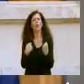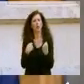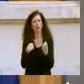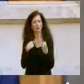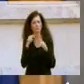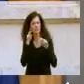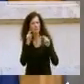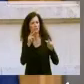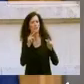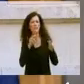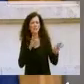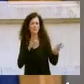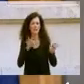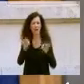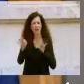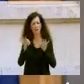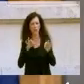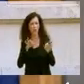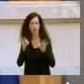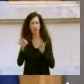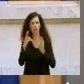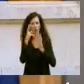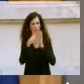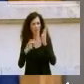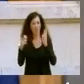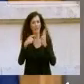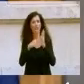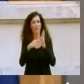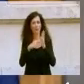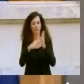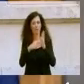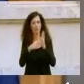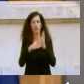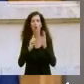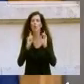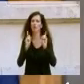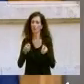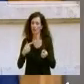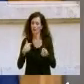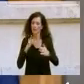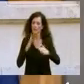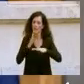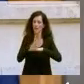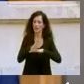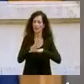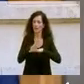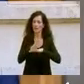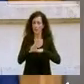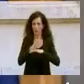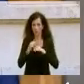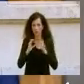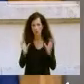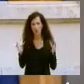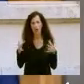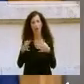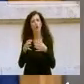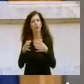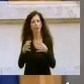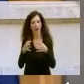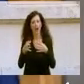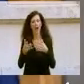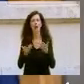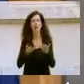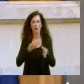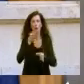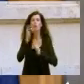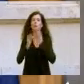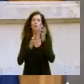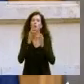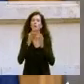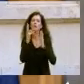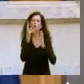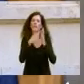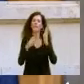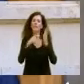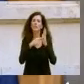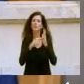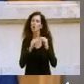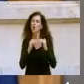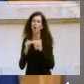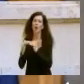strategica sul fisco in modo sistemico organico significa anche renderlo più equo